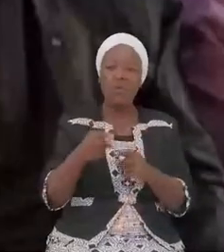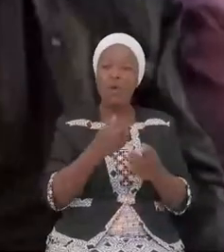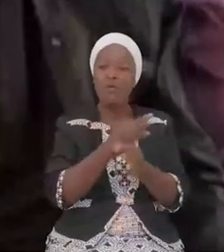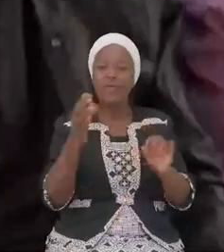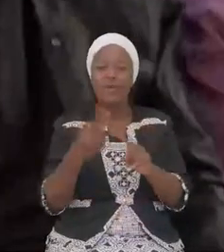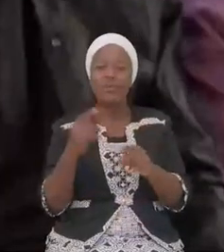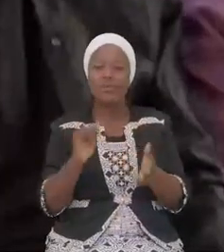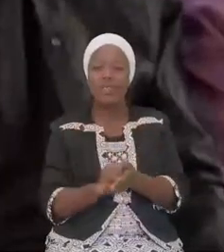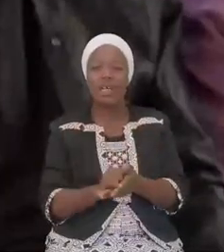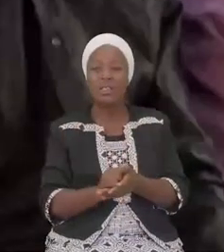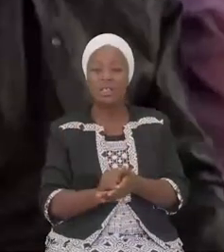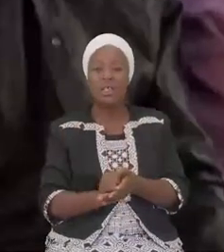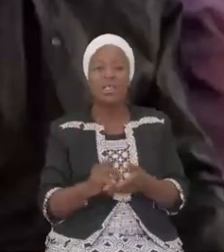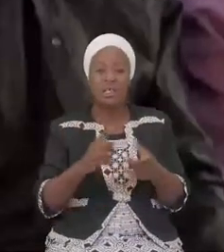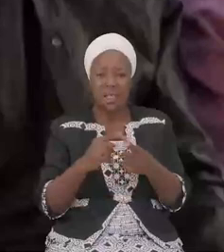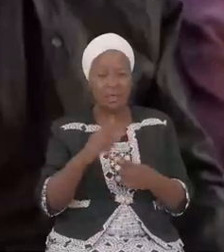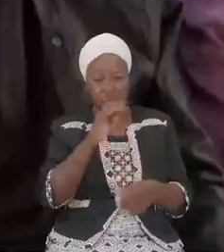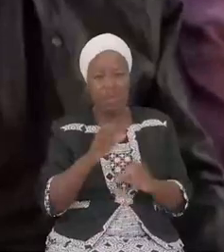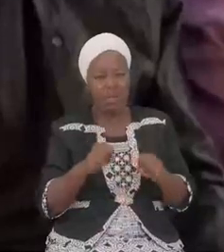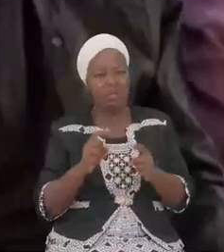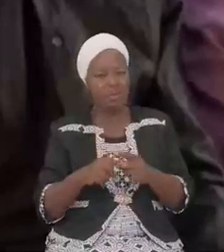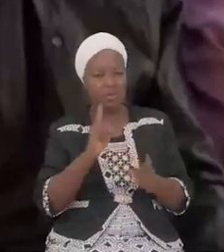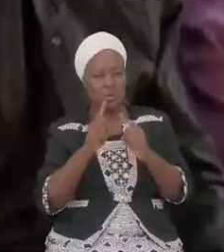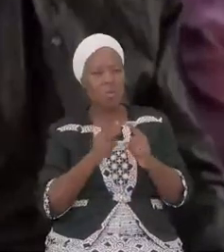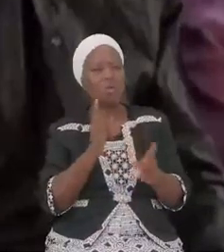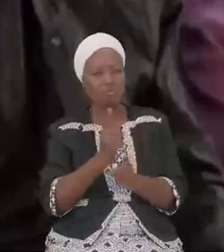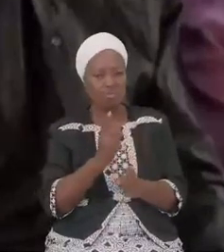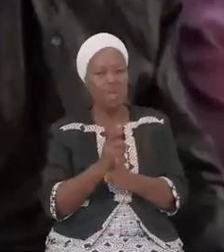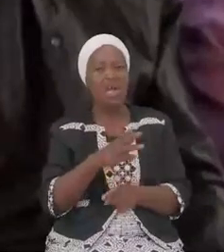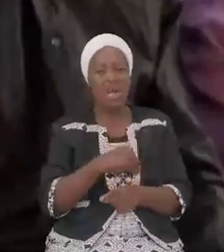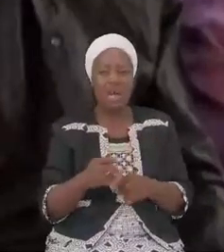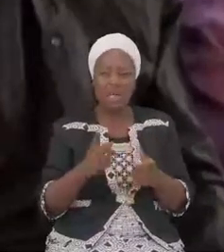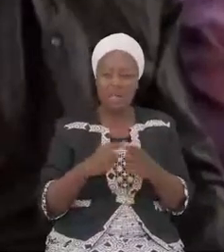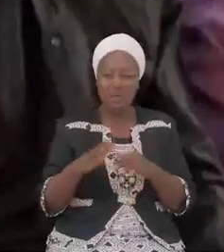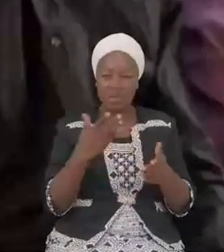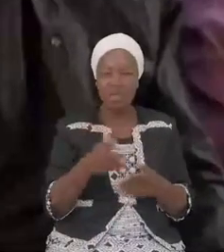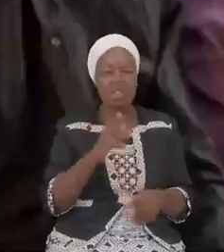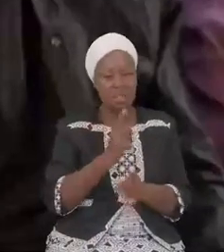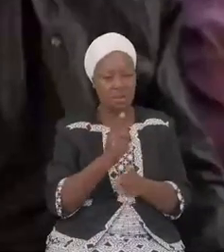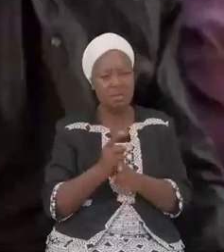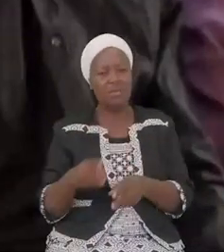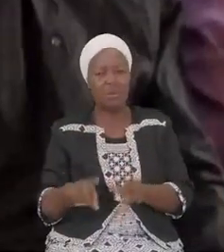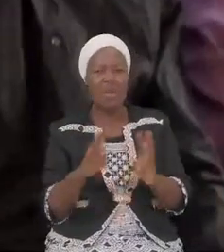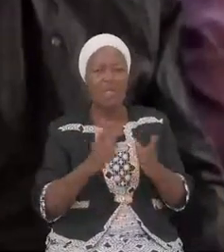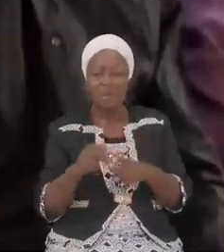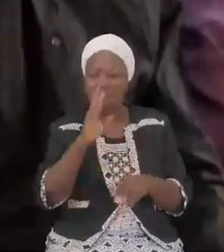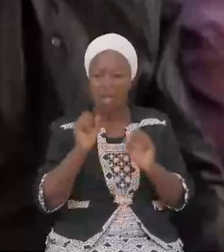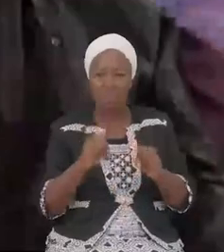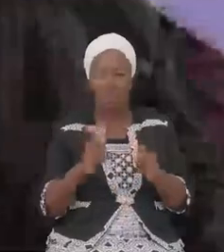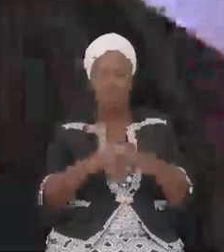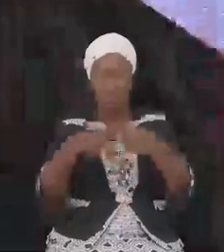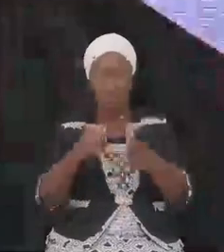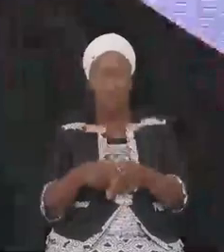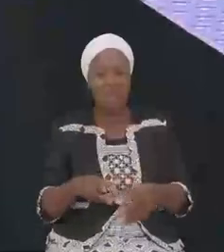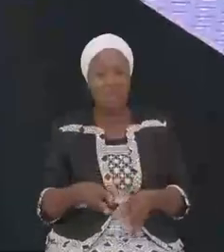de la crainte, tu peux bien penser, tu peux bien parler, tu peux bien planifier, tu seras en mesure d'aller à la